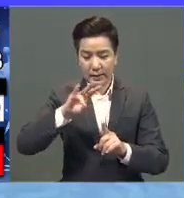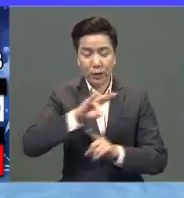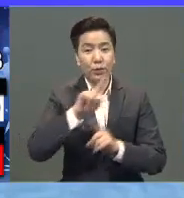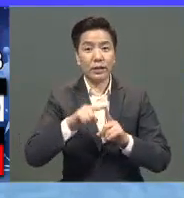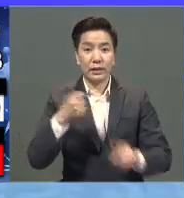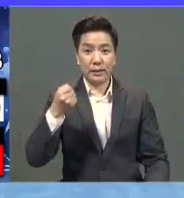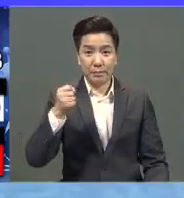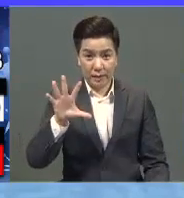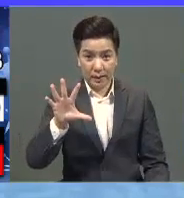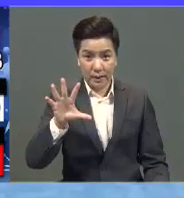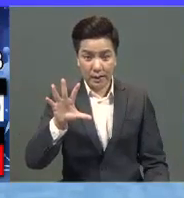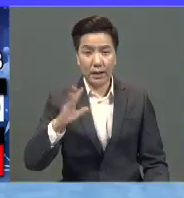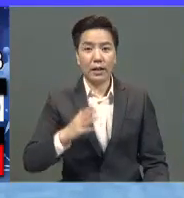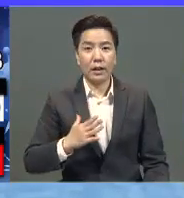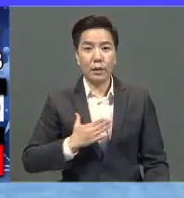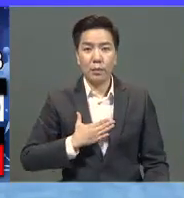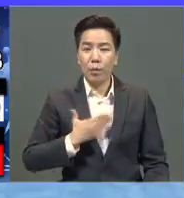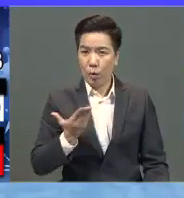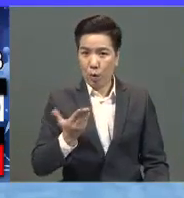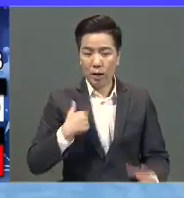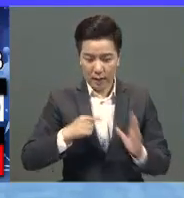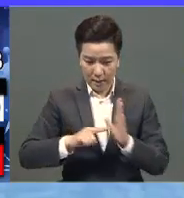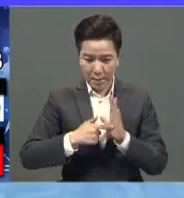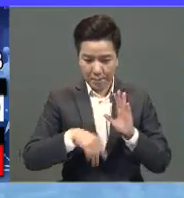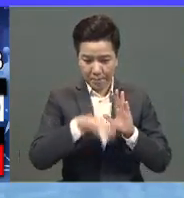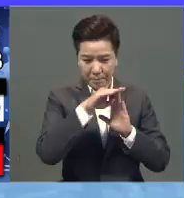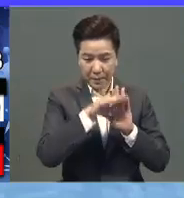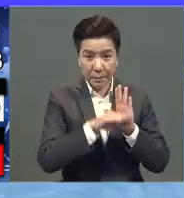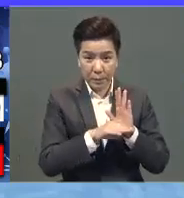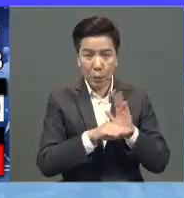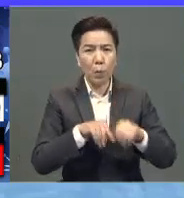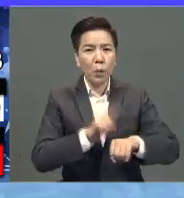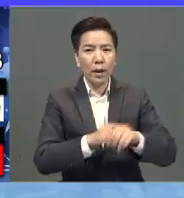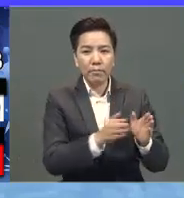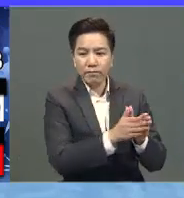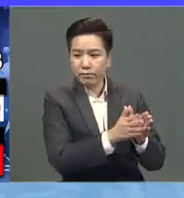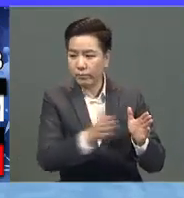่อนอื่นผมอยากจะขอเริ่มจากลำดับเหตุการณ์ก่อนนะครับว่า